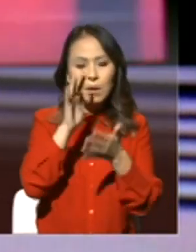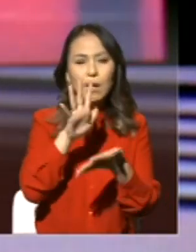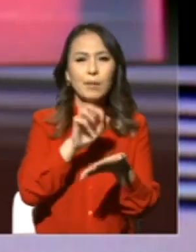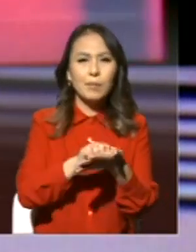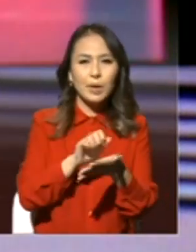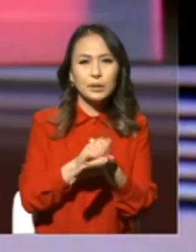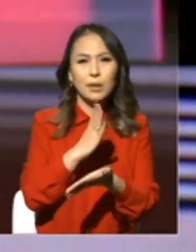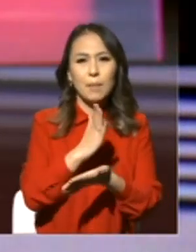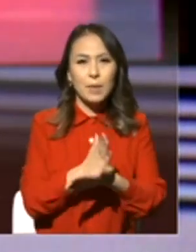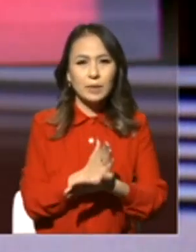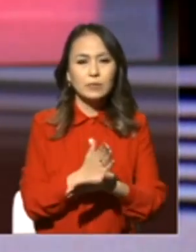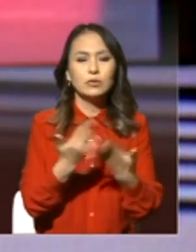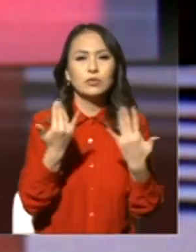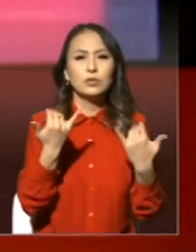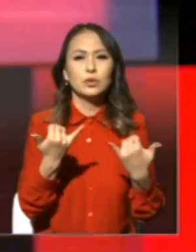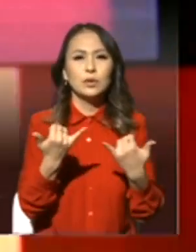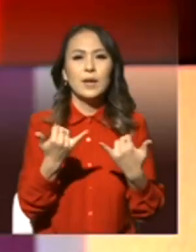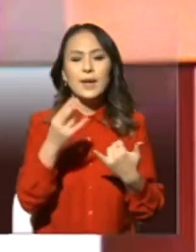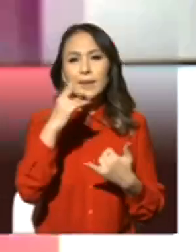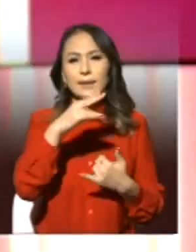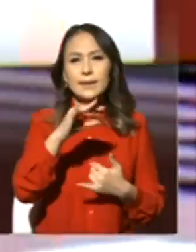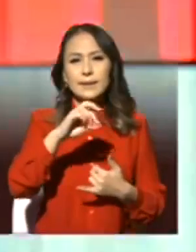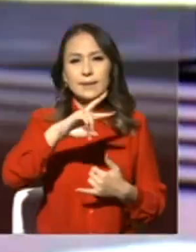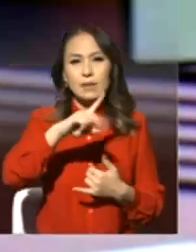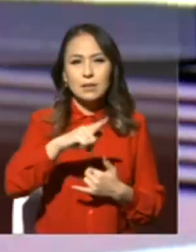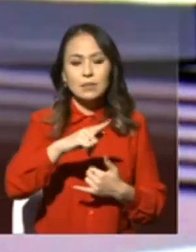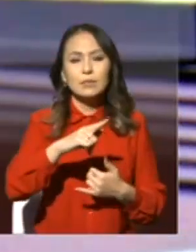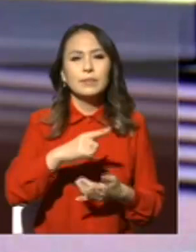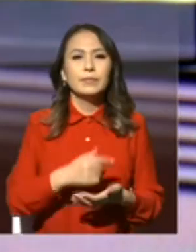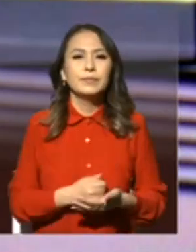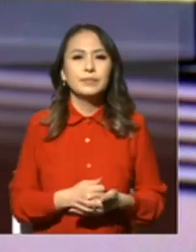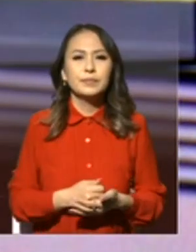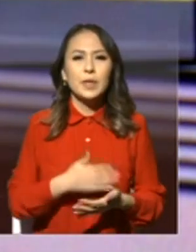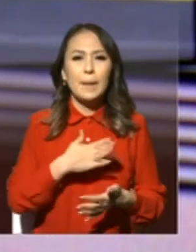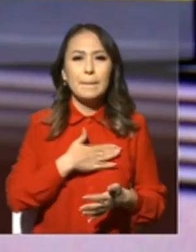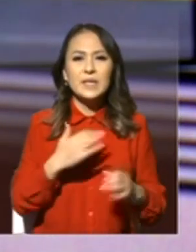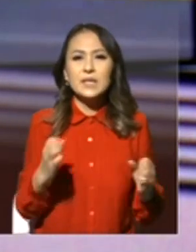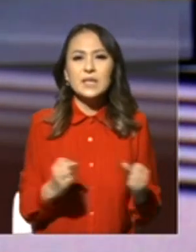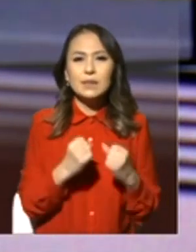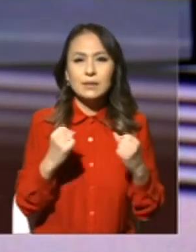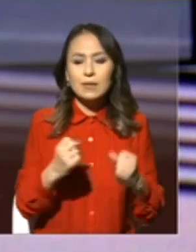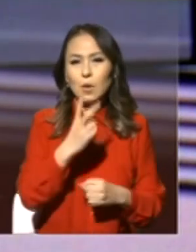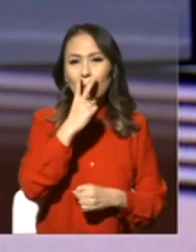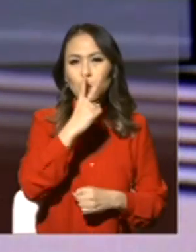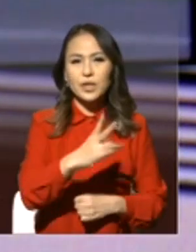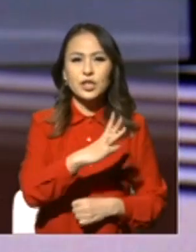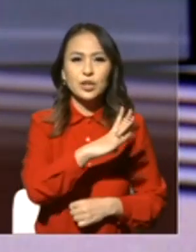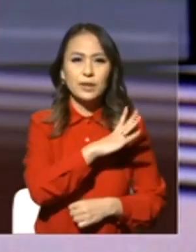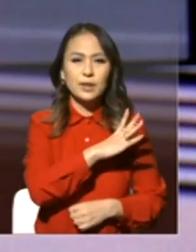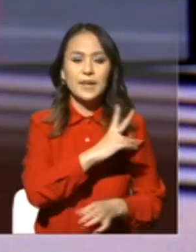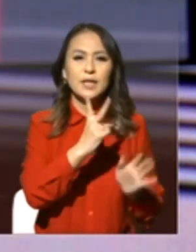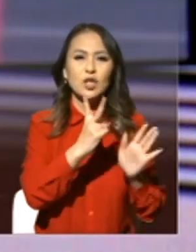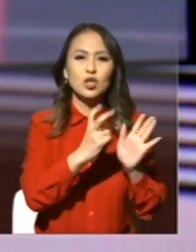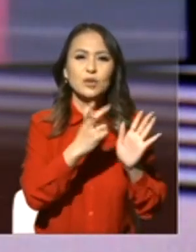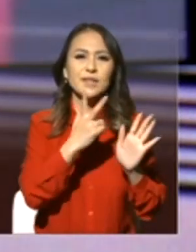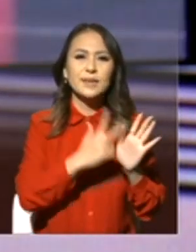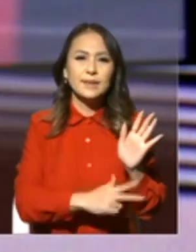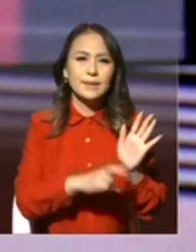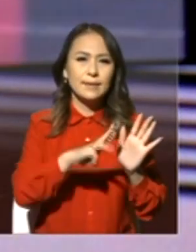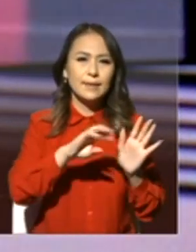бәрін салаған кезде сол дизель отындығы қазірде біз қыста көріп жаттық. 280